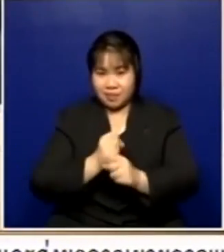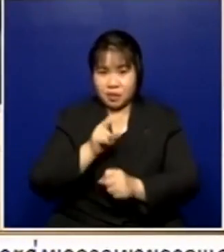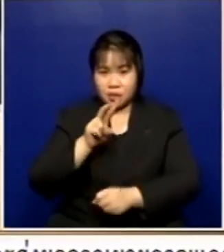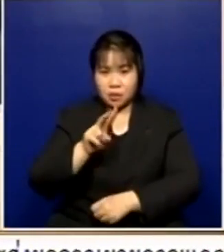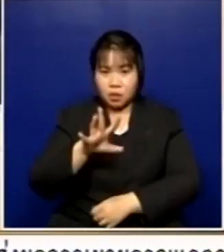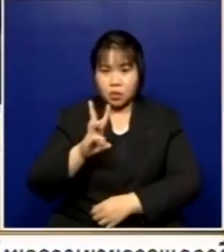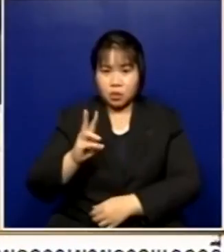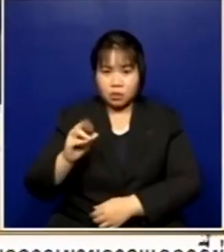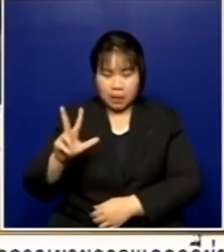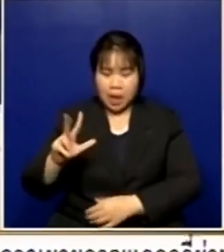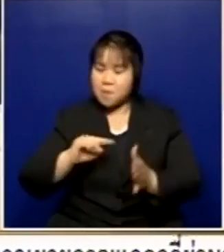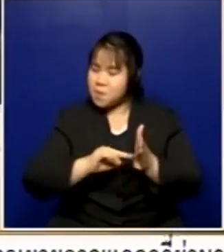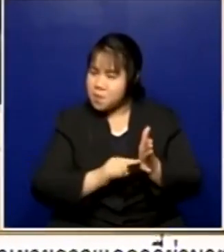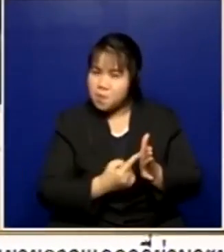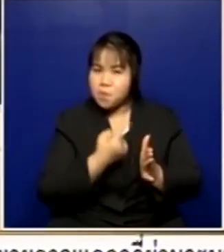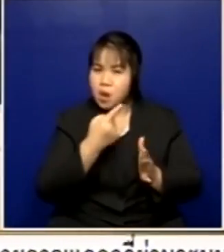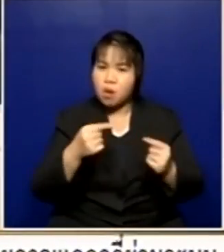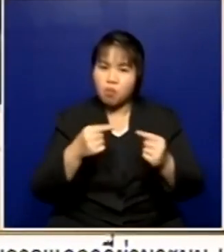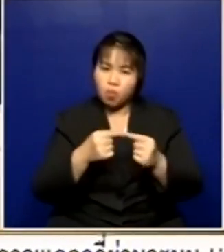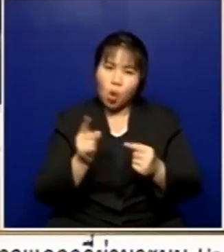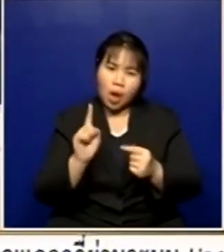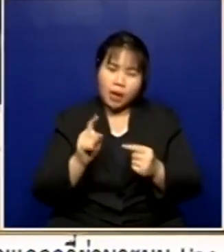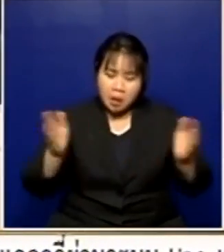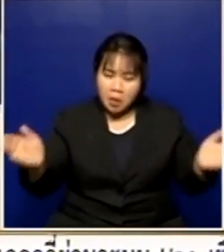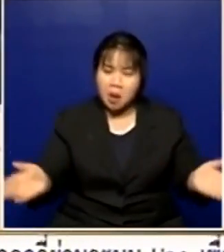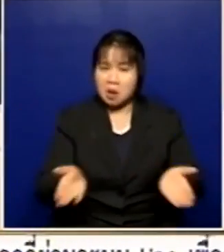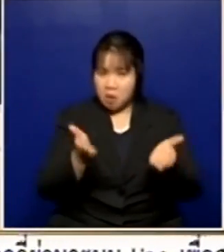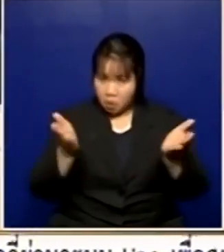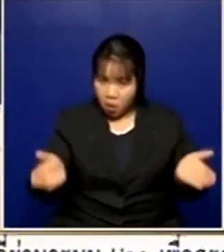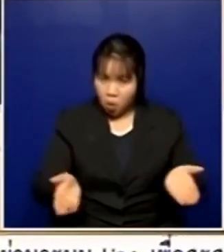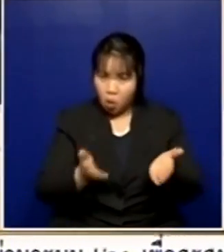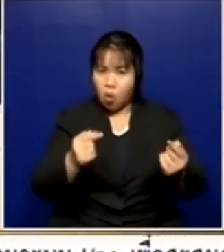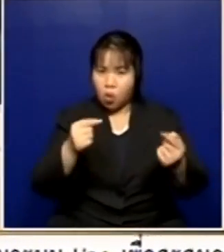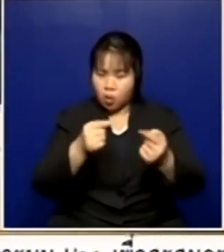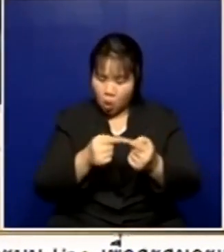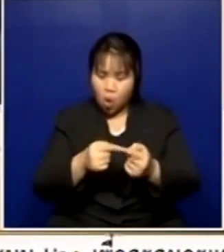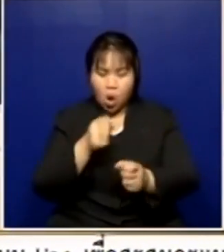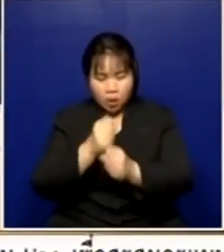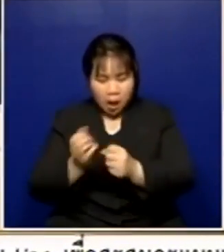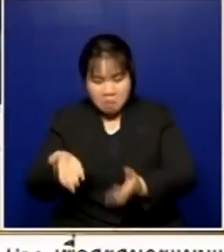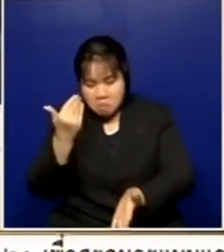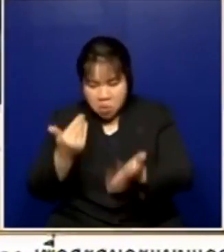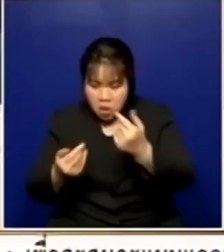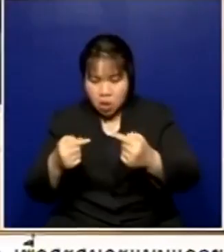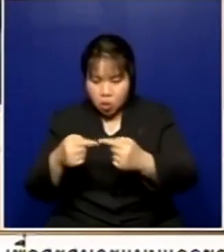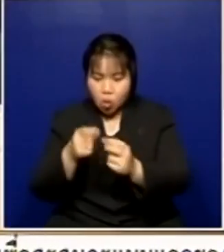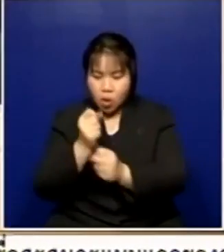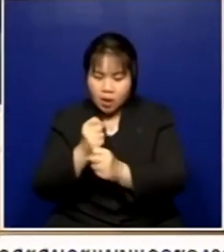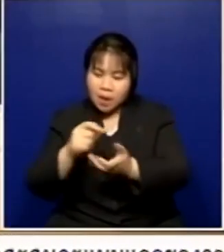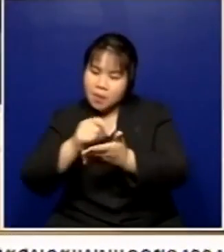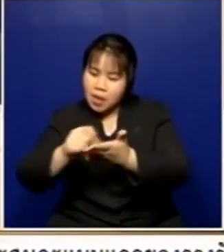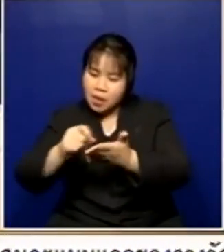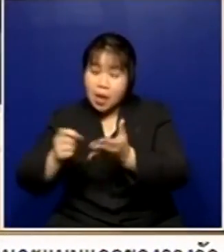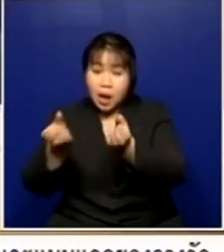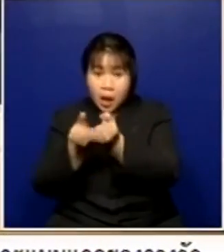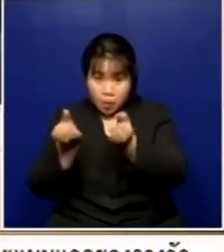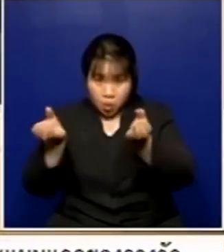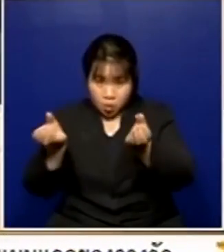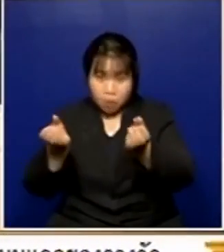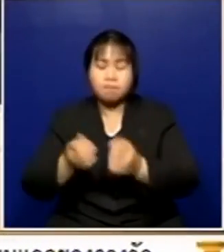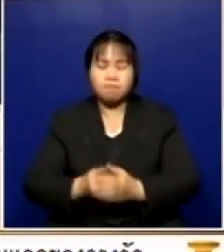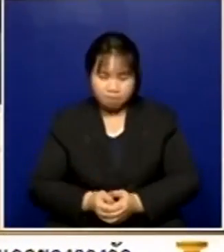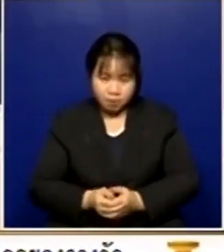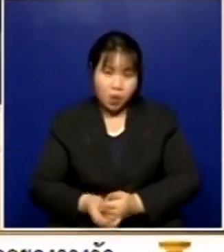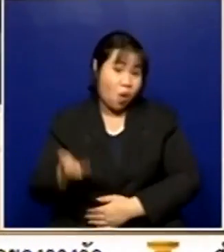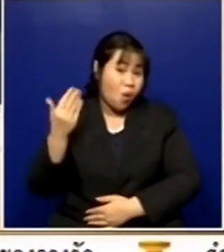ซึ่งเป็นวันเริ่มต้นการรณรงค์ร่วมหรือร่วมสร้างร่วมร่างรัฐธรรมนูญในวันนั้น